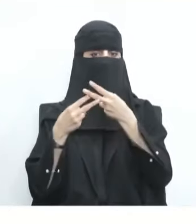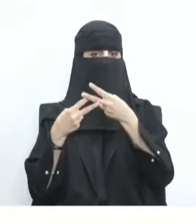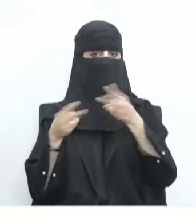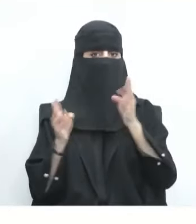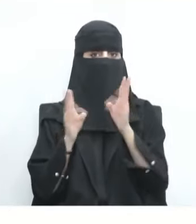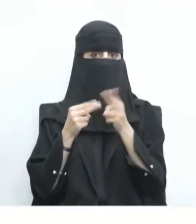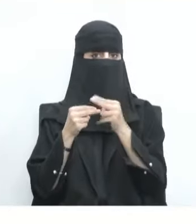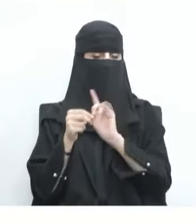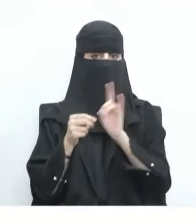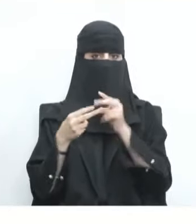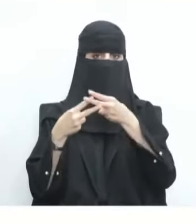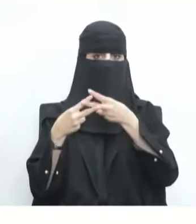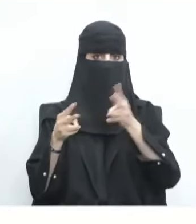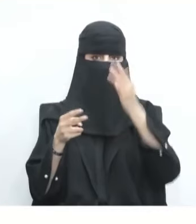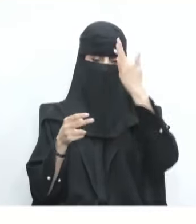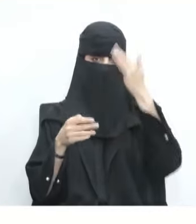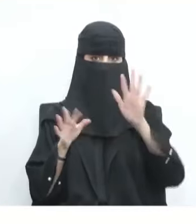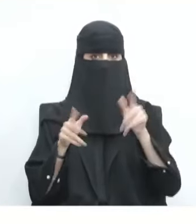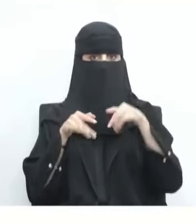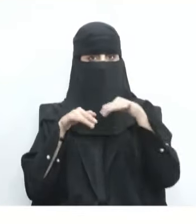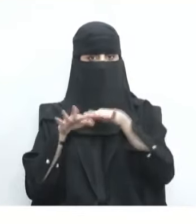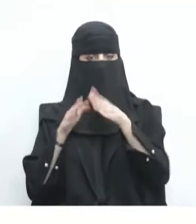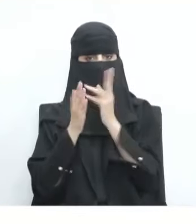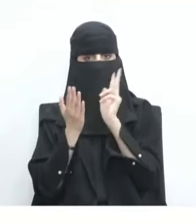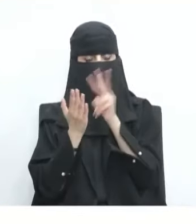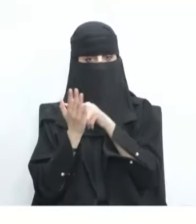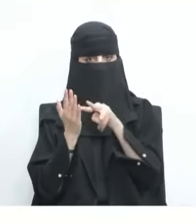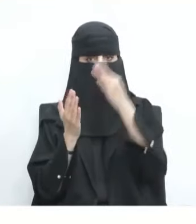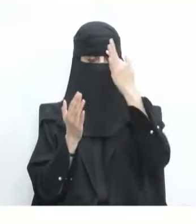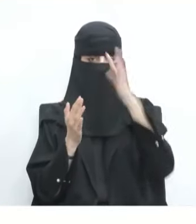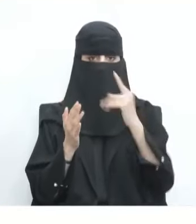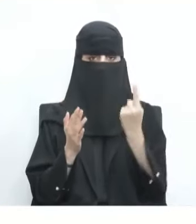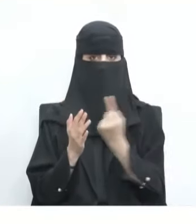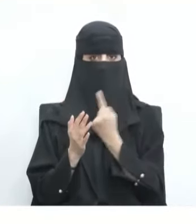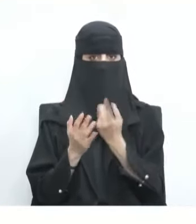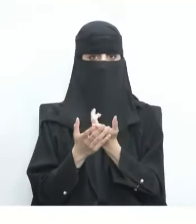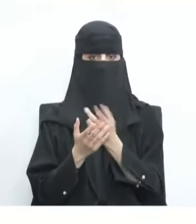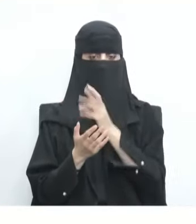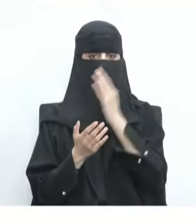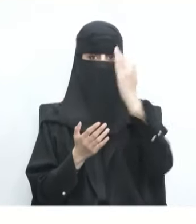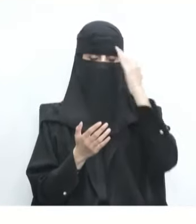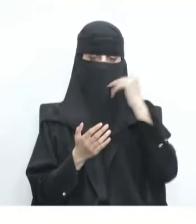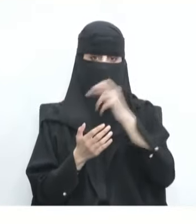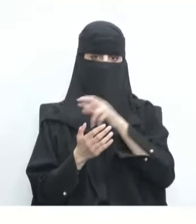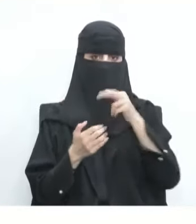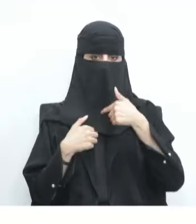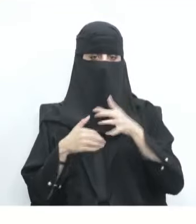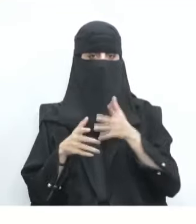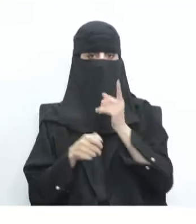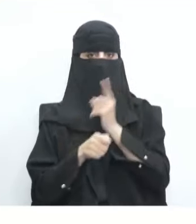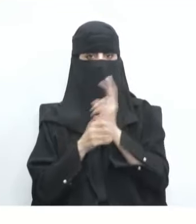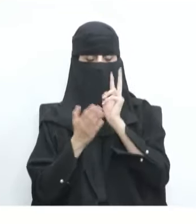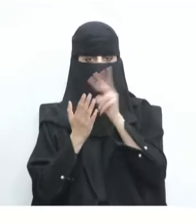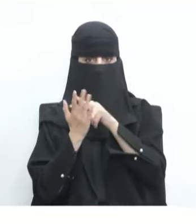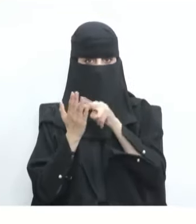وهي منهل للعلم لا ينضب اقراي منها ما شئت فقلت اخشى ان تصرفني